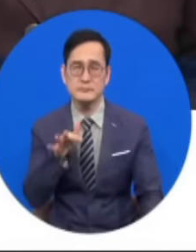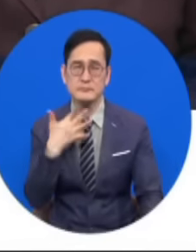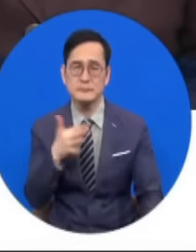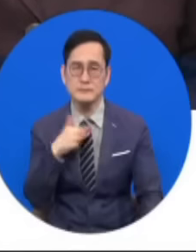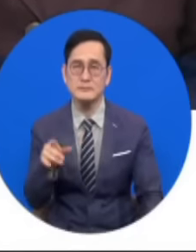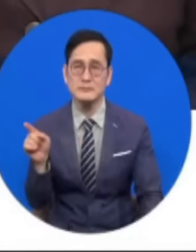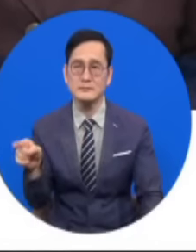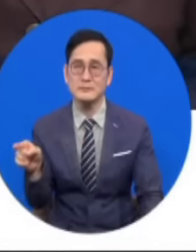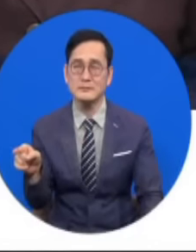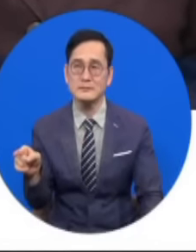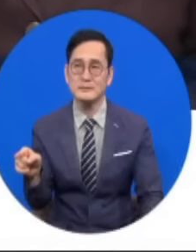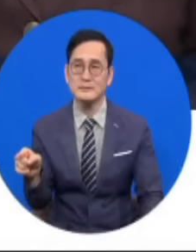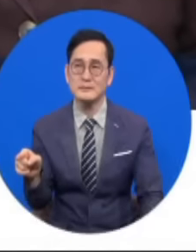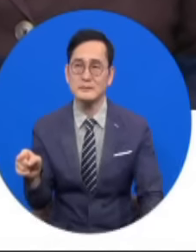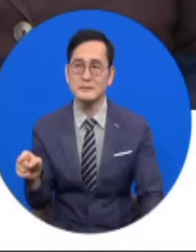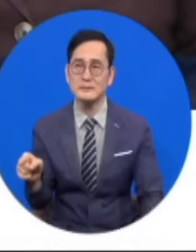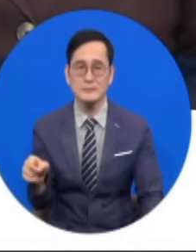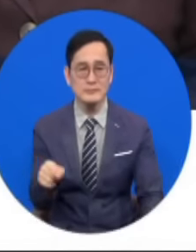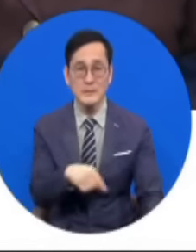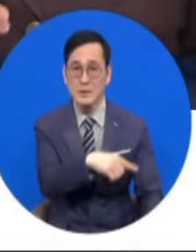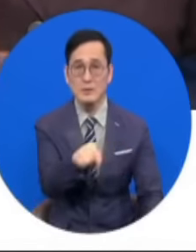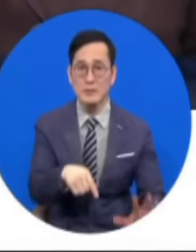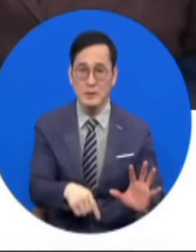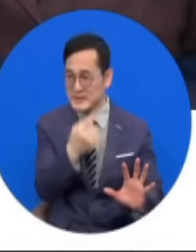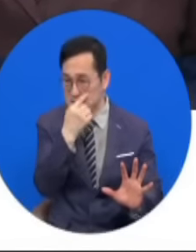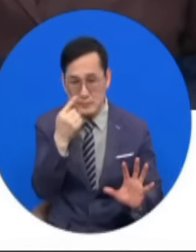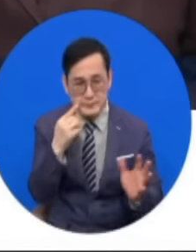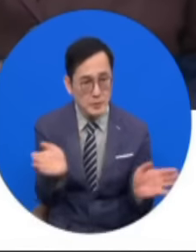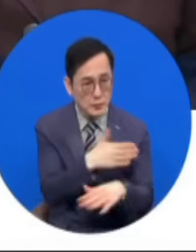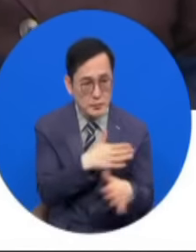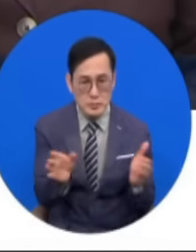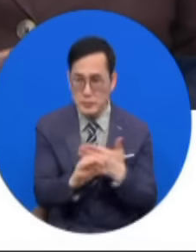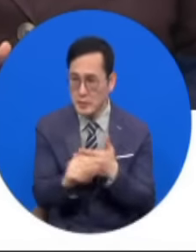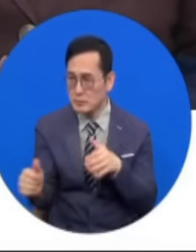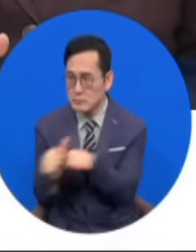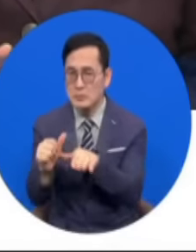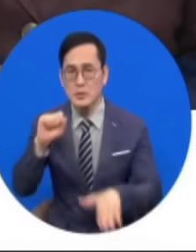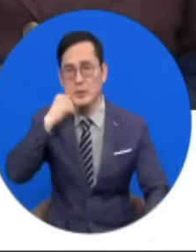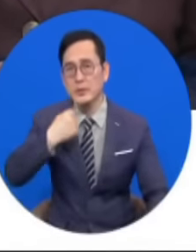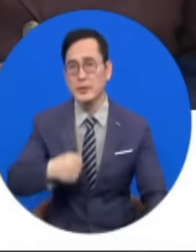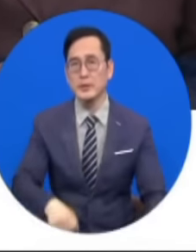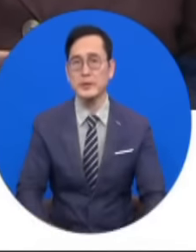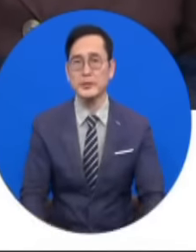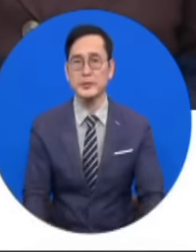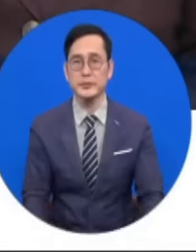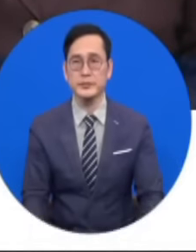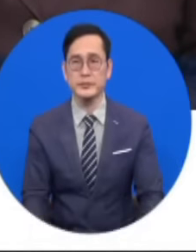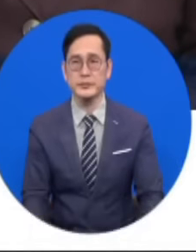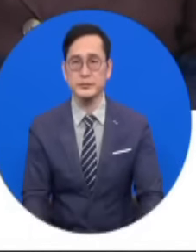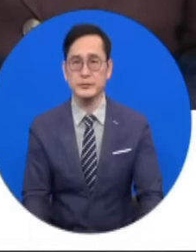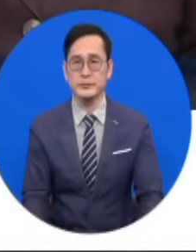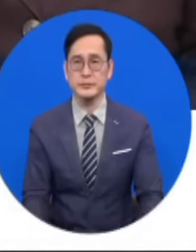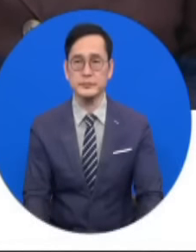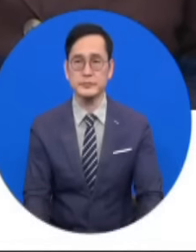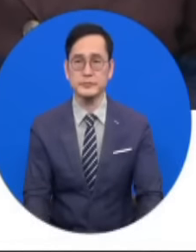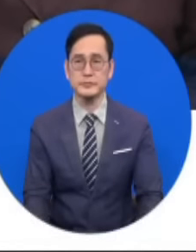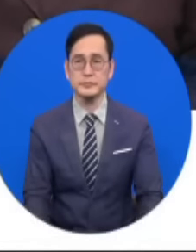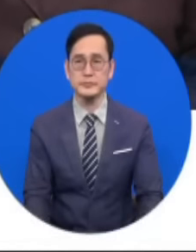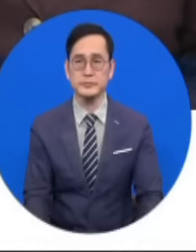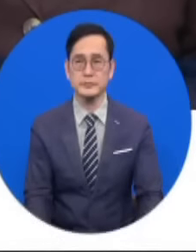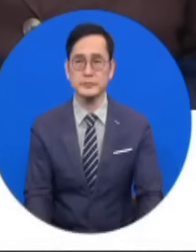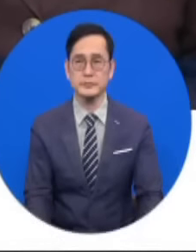여기에 대해서 더 이상 주장할 수 없다고 생각하고 사실 관계를 좀 밝혀서 아니라고 하면이 부분은 빼던지